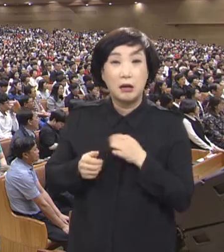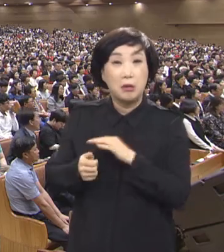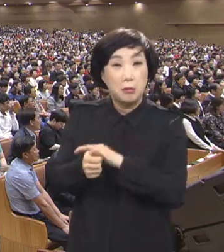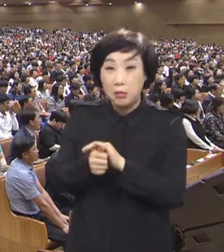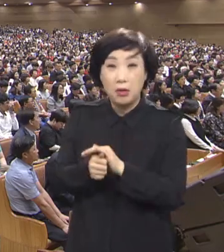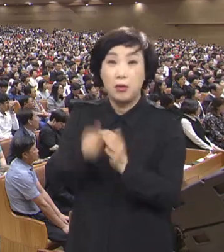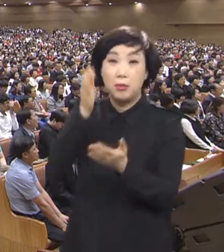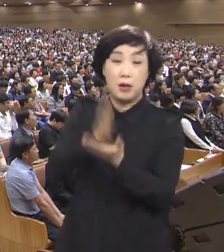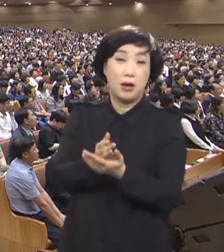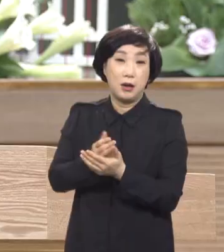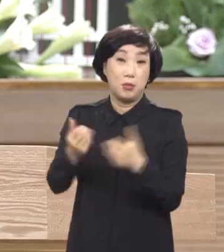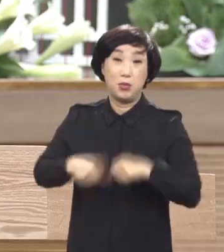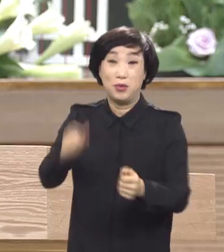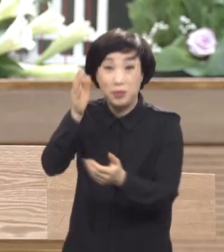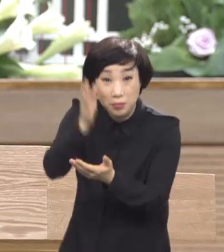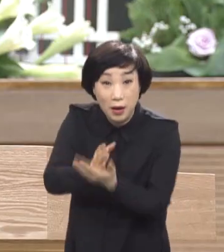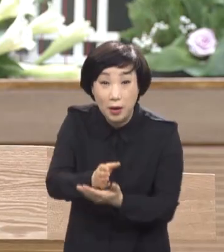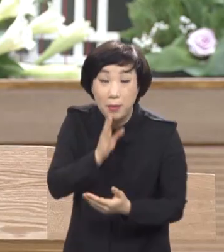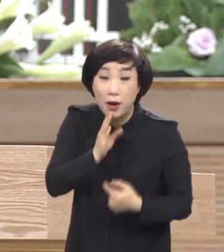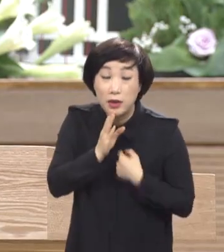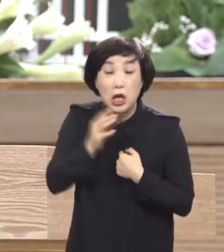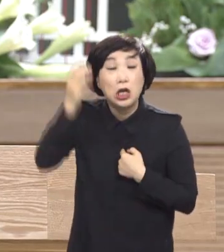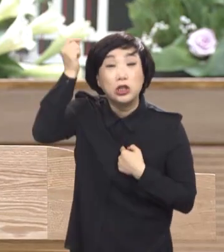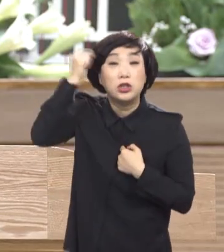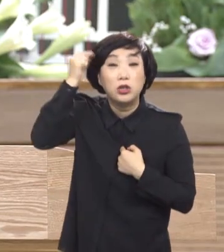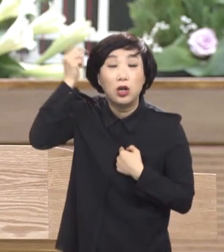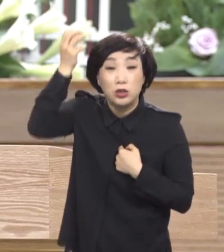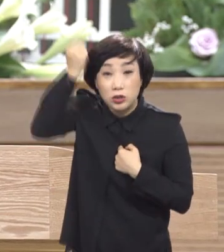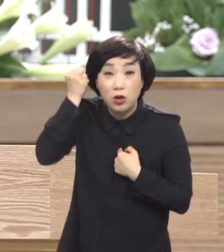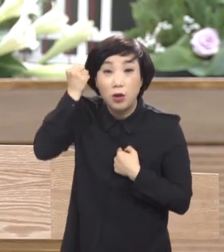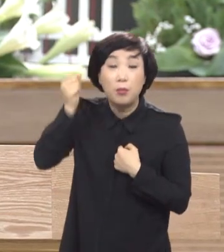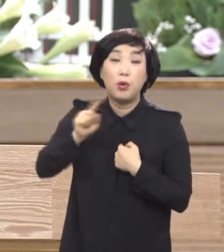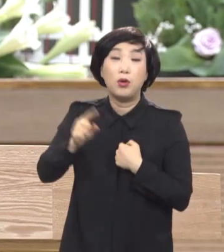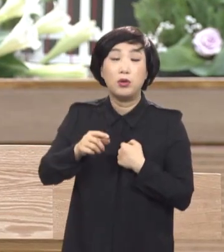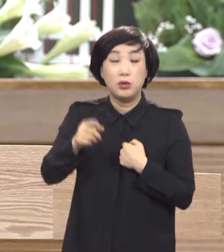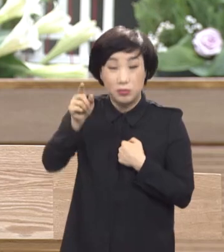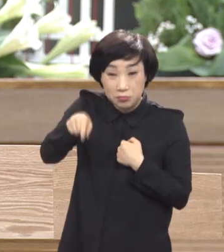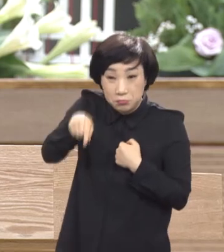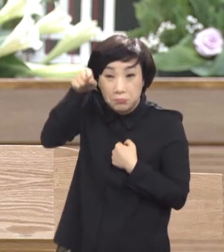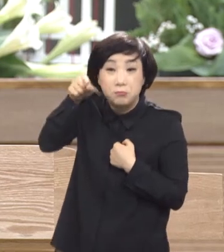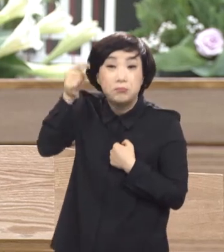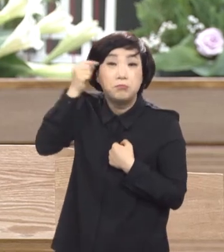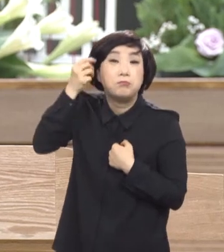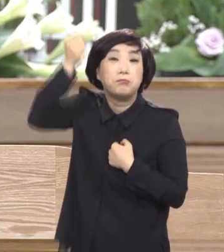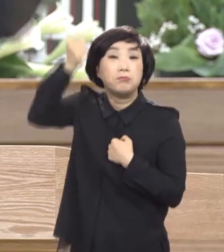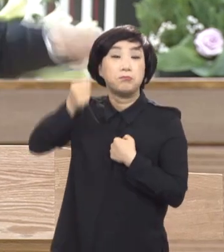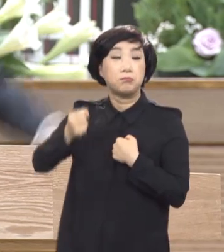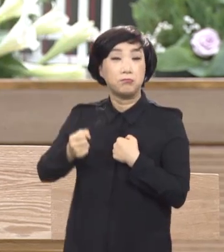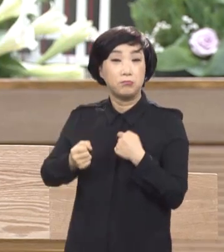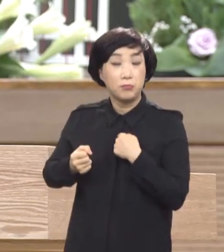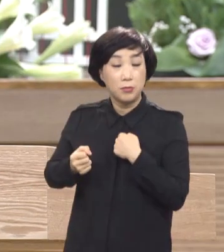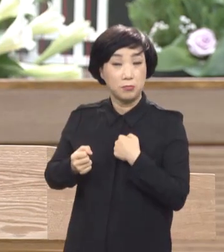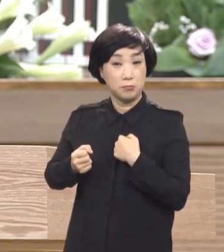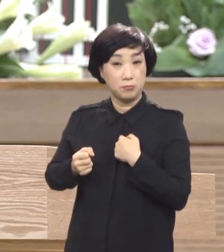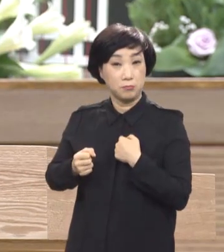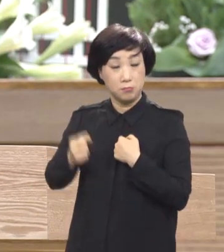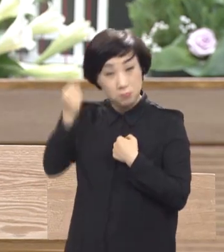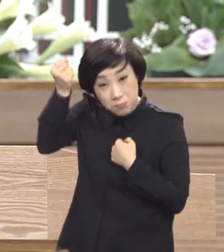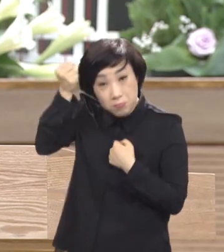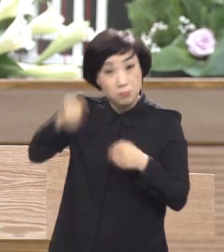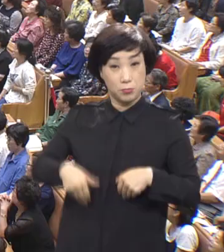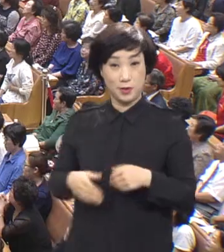마라 네 기억 속에서 가장 제일 선상의 진실의 상사점에 놓아라